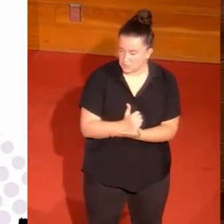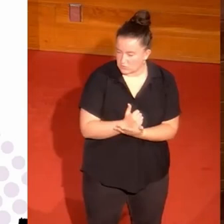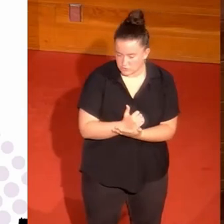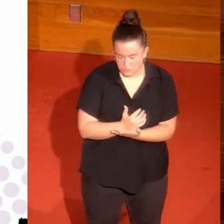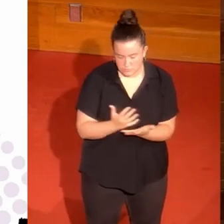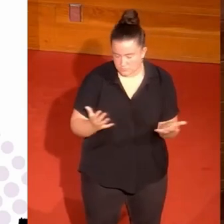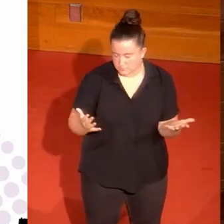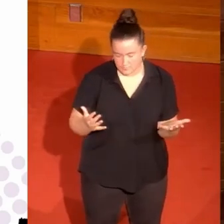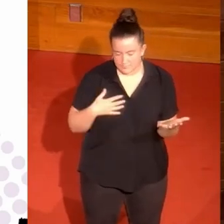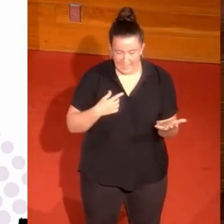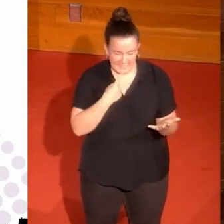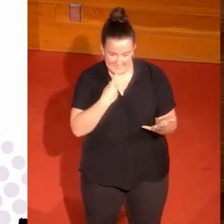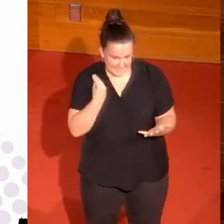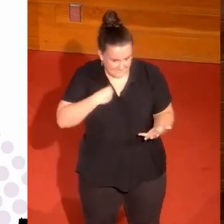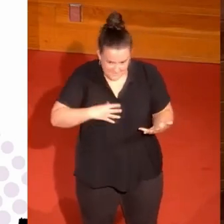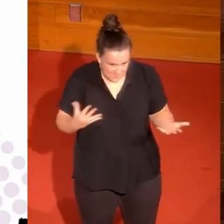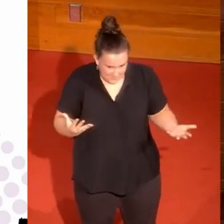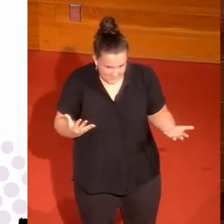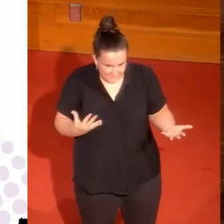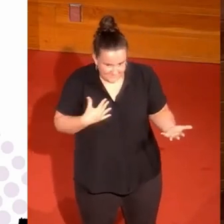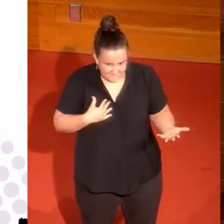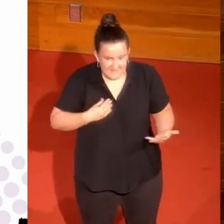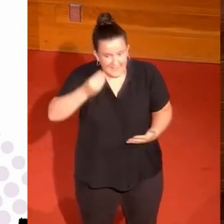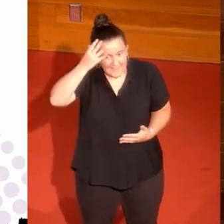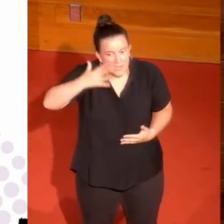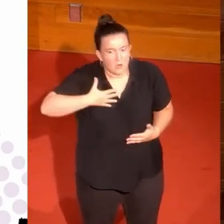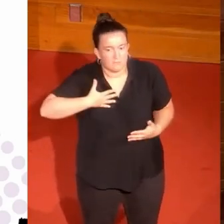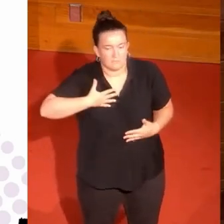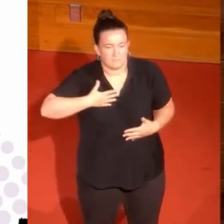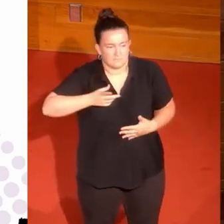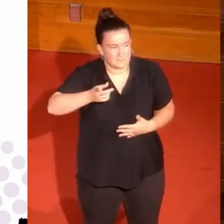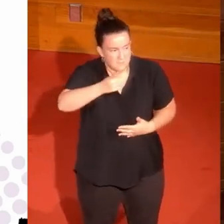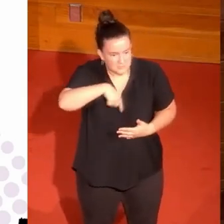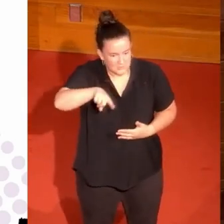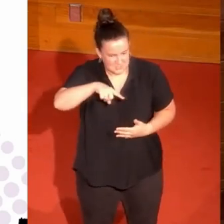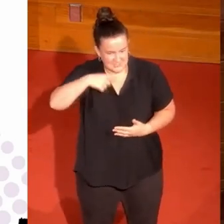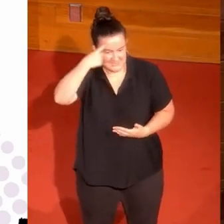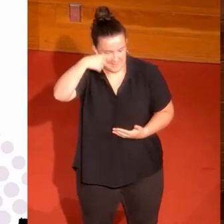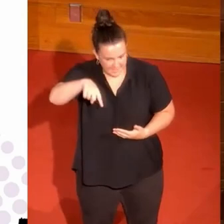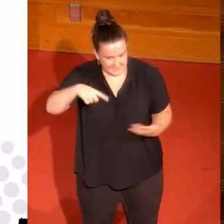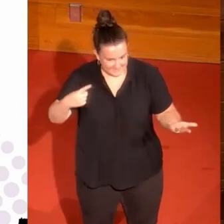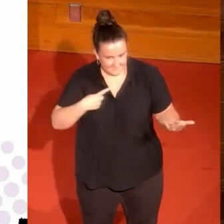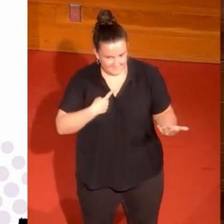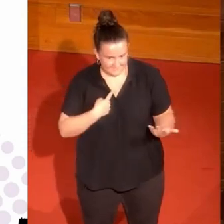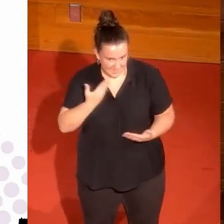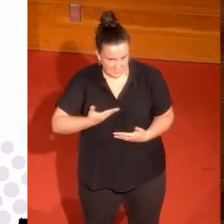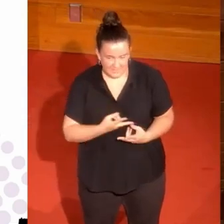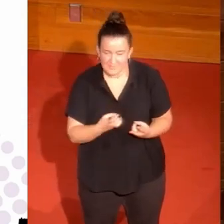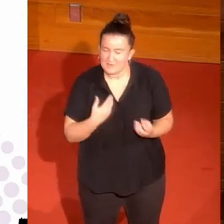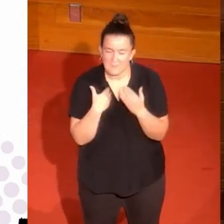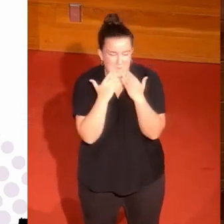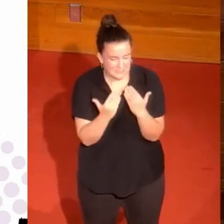dudar gabe hori esaten dute eta irud zait garants dela zuek informazio hau ere izatea beraz